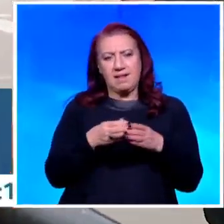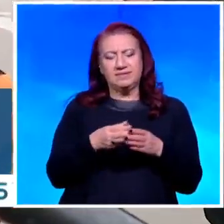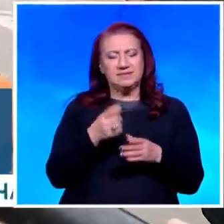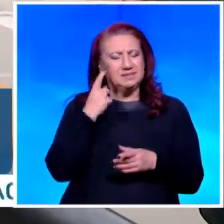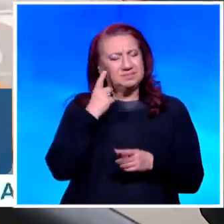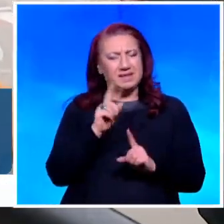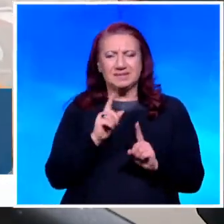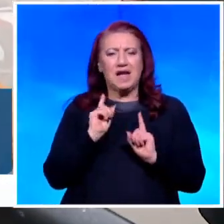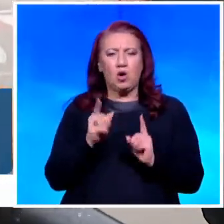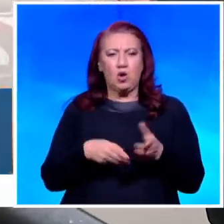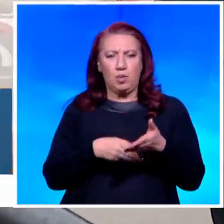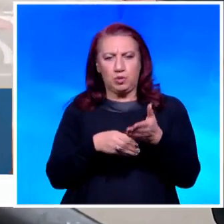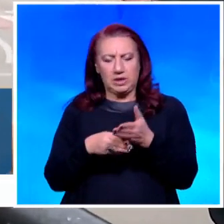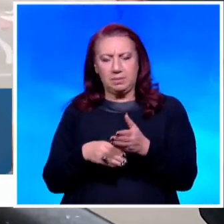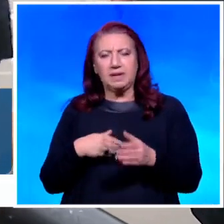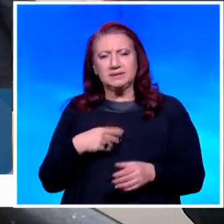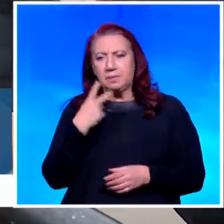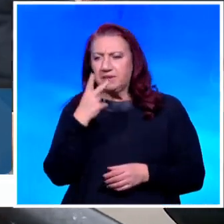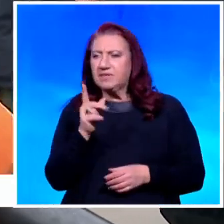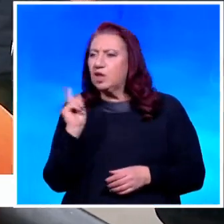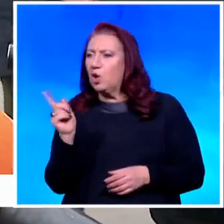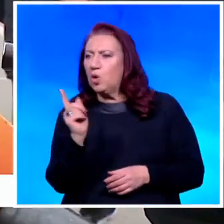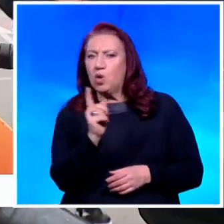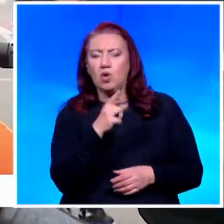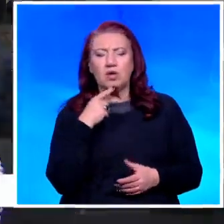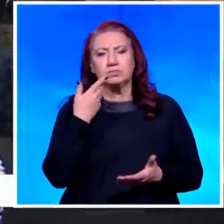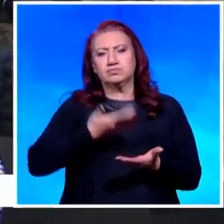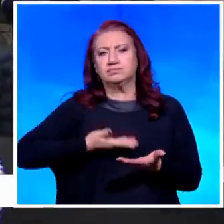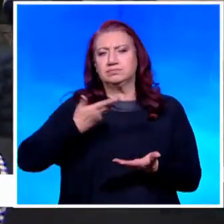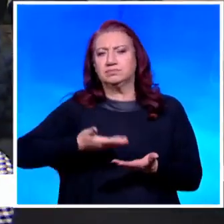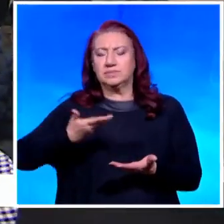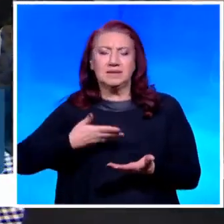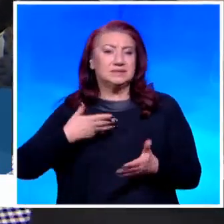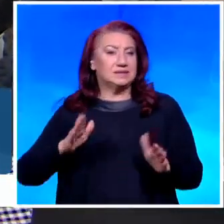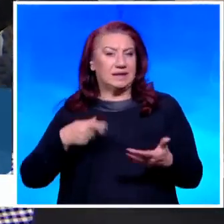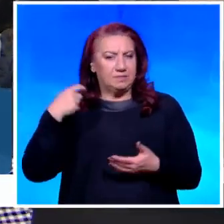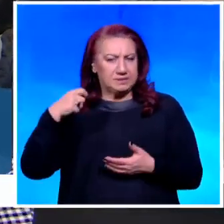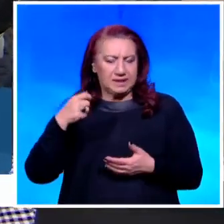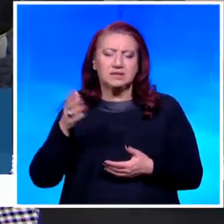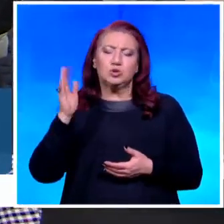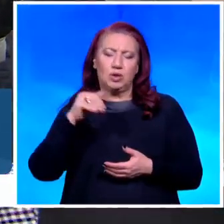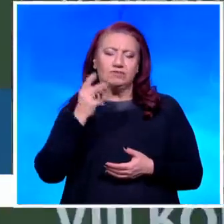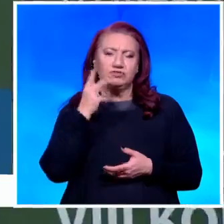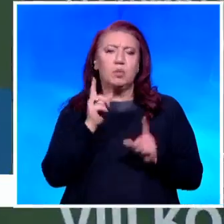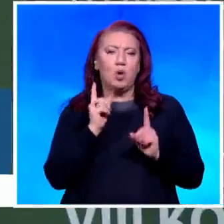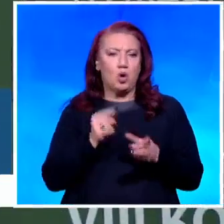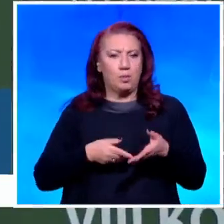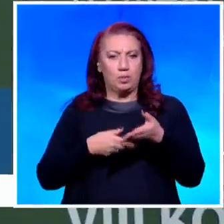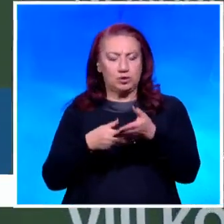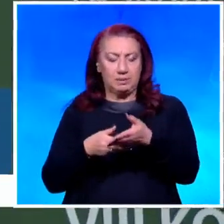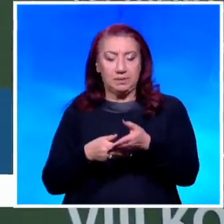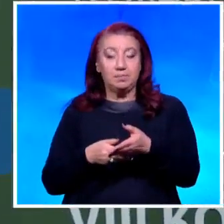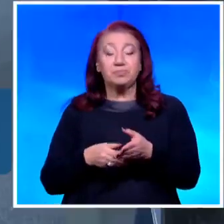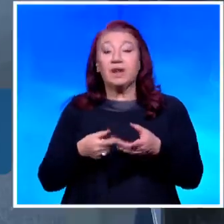първо да видим кои са всичките и тогава ще чуете и нашето становище. Изборният конгрес е на 15 март, а кандидатури